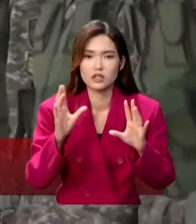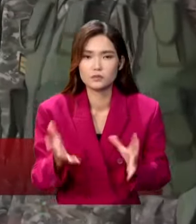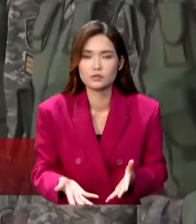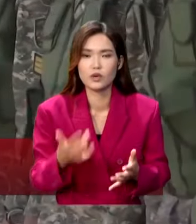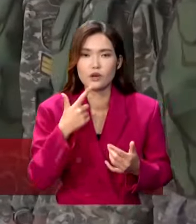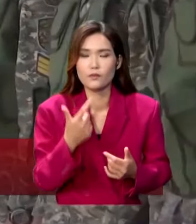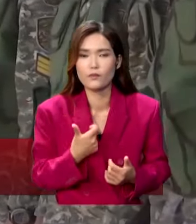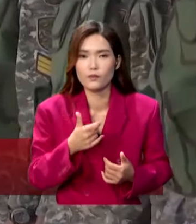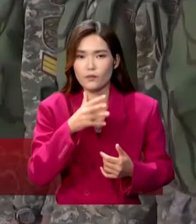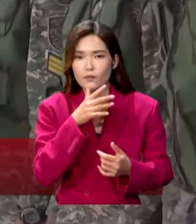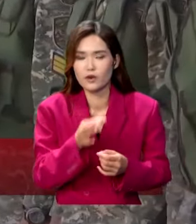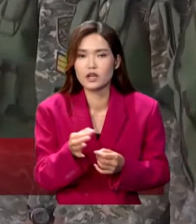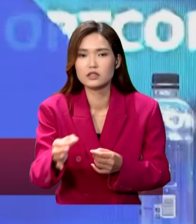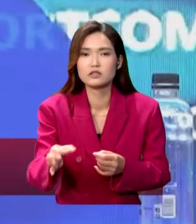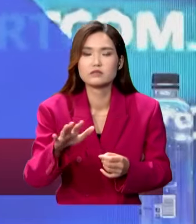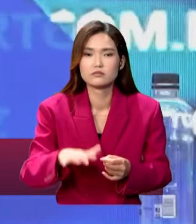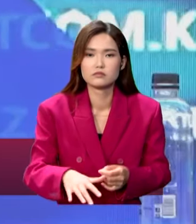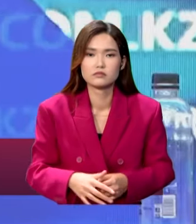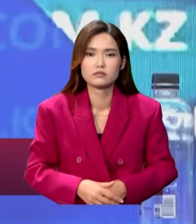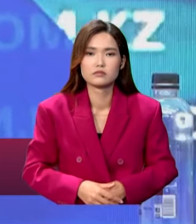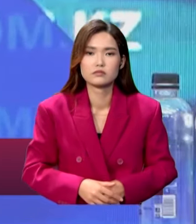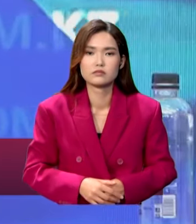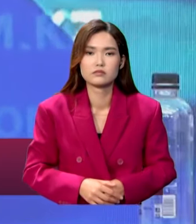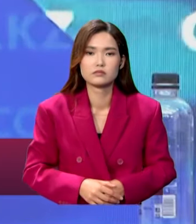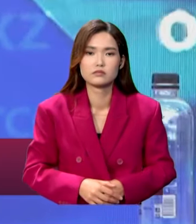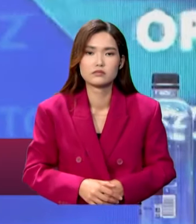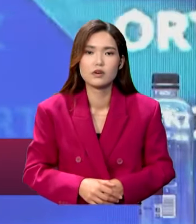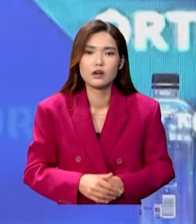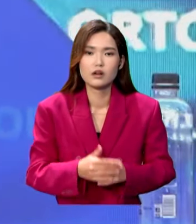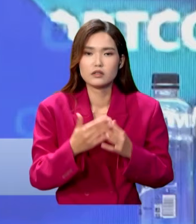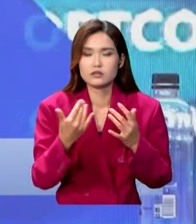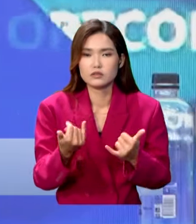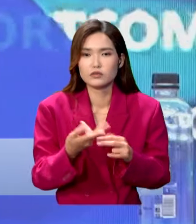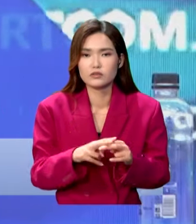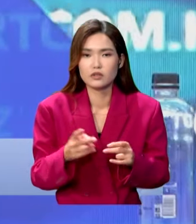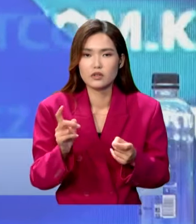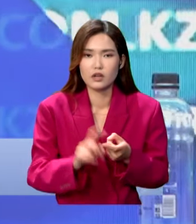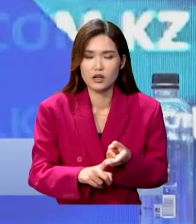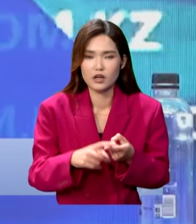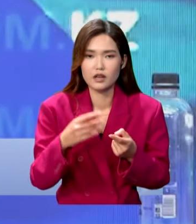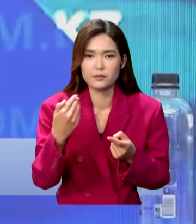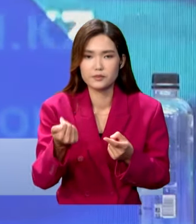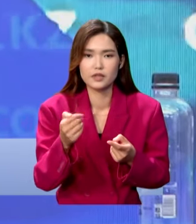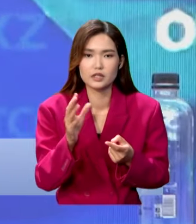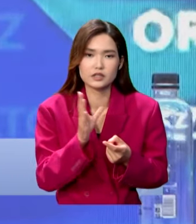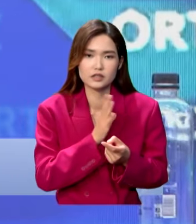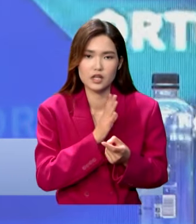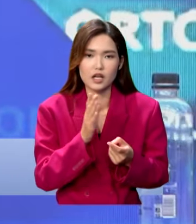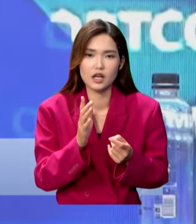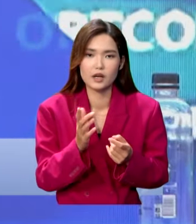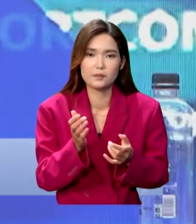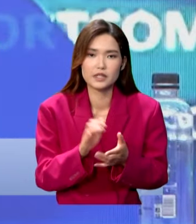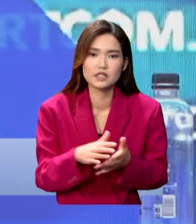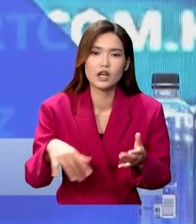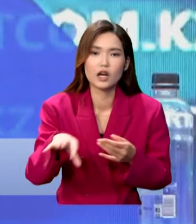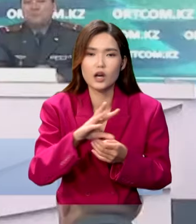время за пределами воинской части был на должности финансовой службе не связанной с полевыми выходами